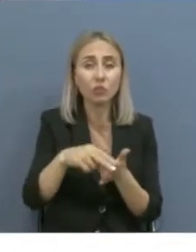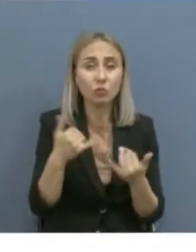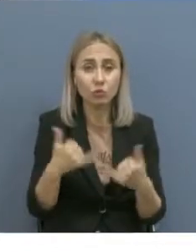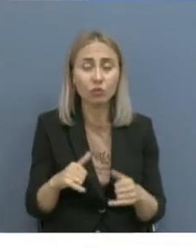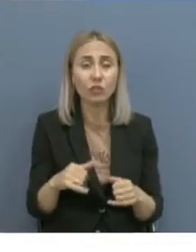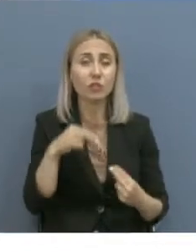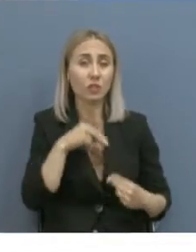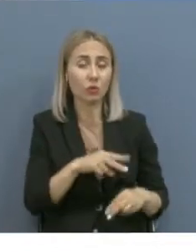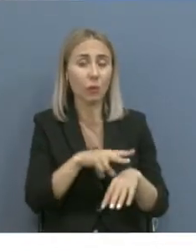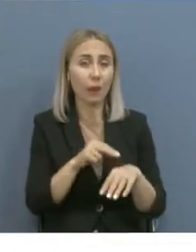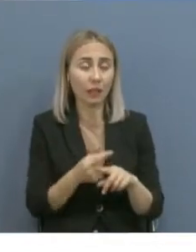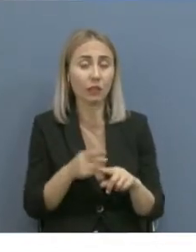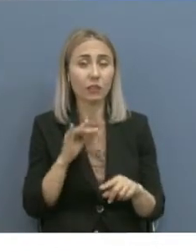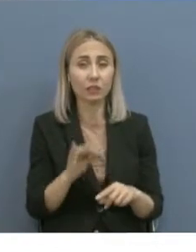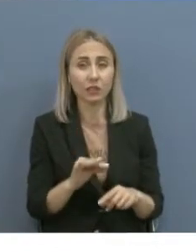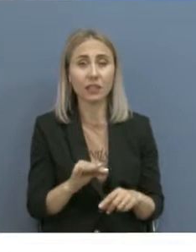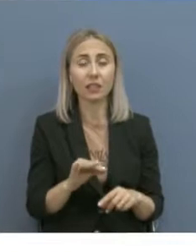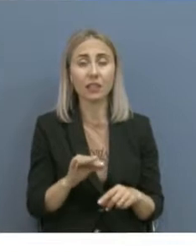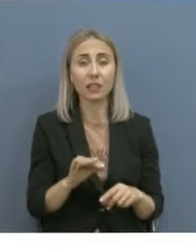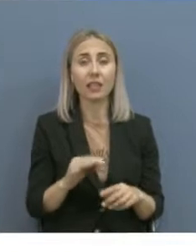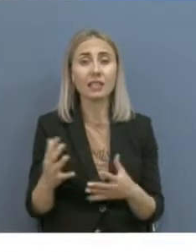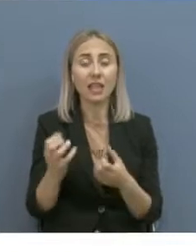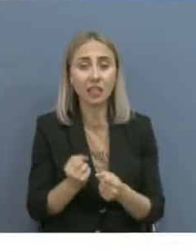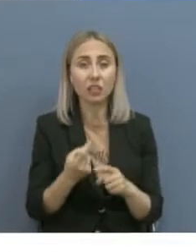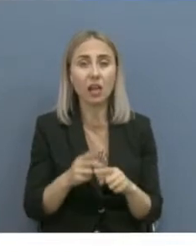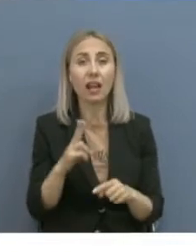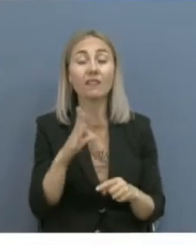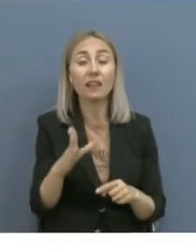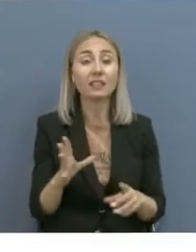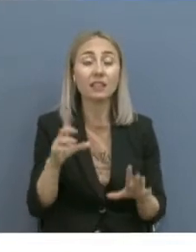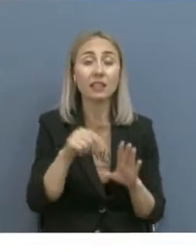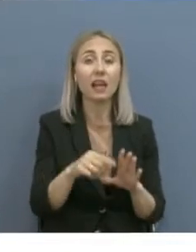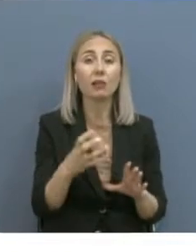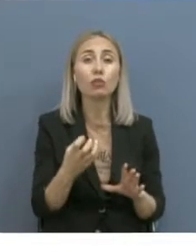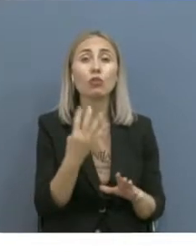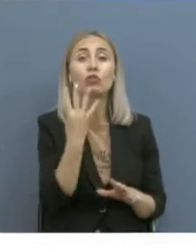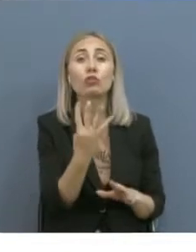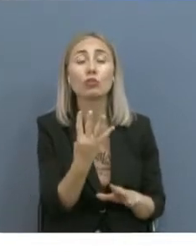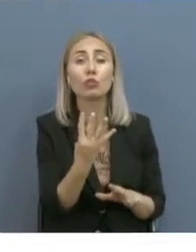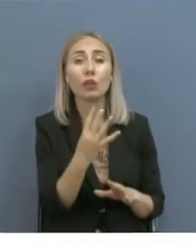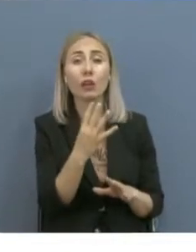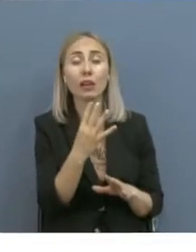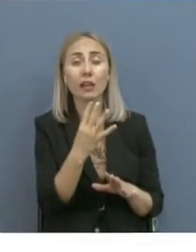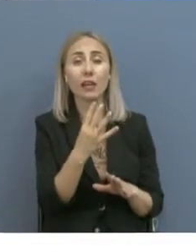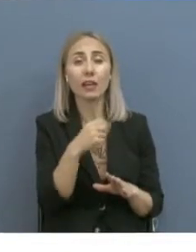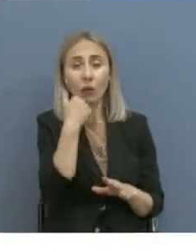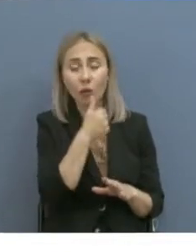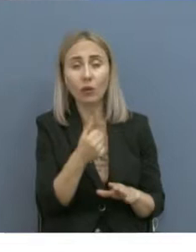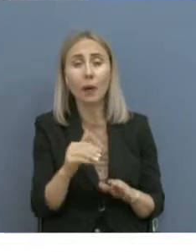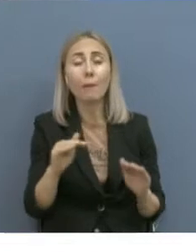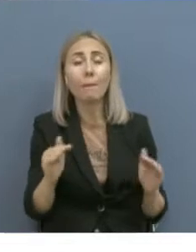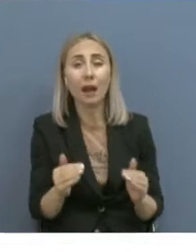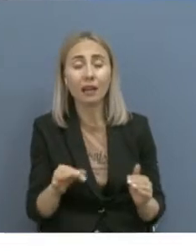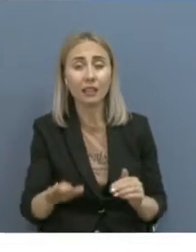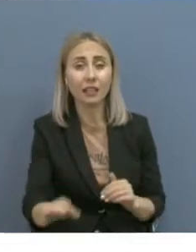алған. Азаматша жанына ешкімді жақындатпай, өзім секіріп баланы тастай саламын деп қорқытқан. Жағдайды жан-жақты зерделеп,